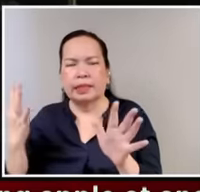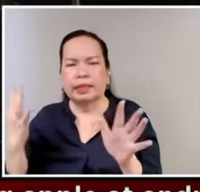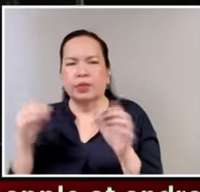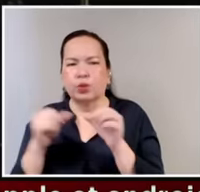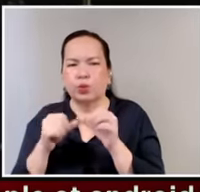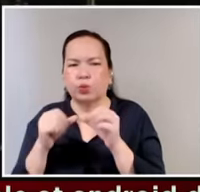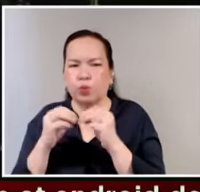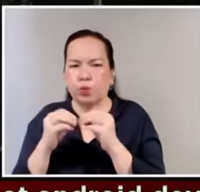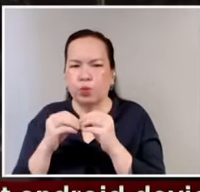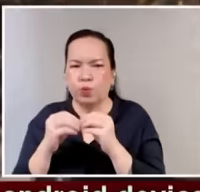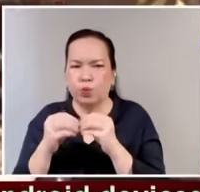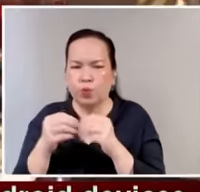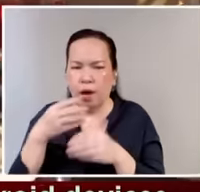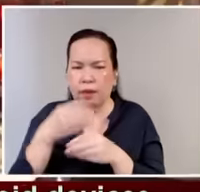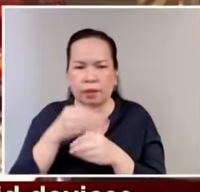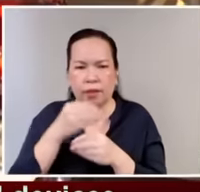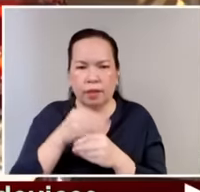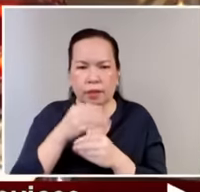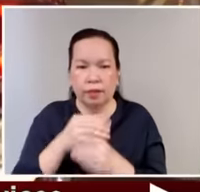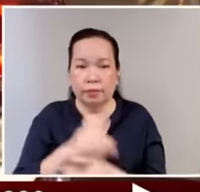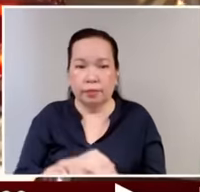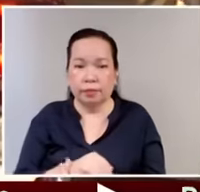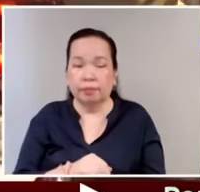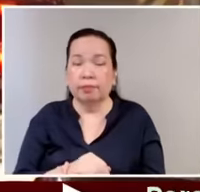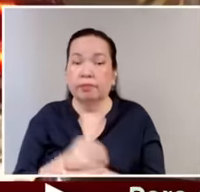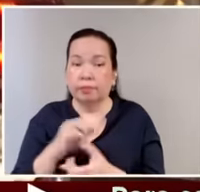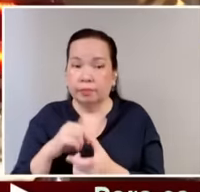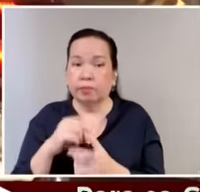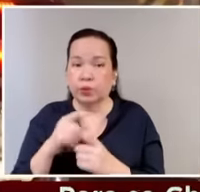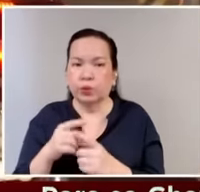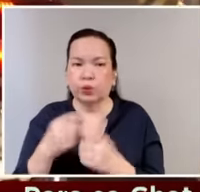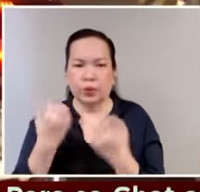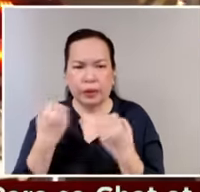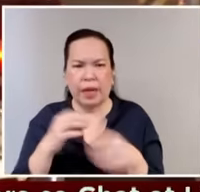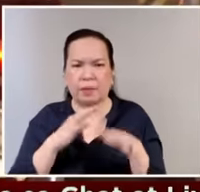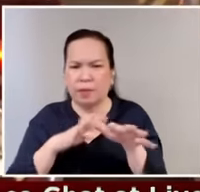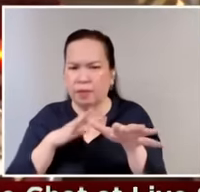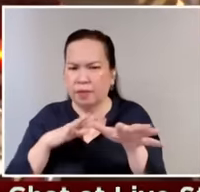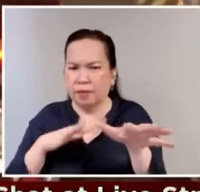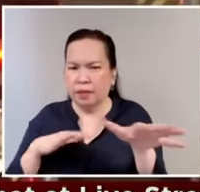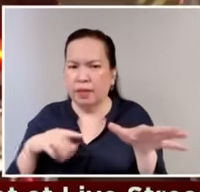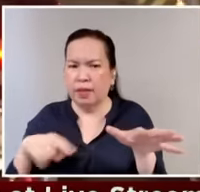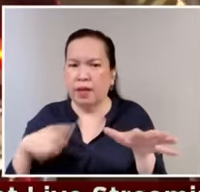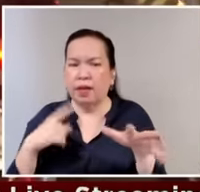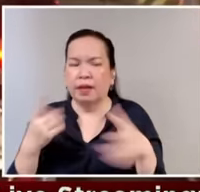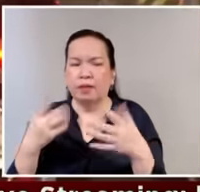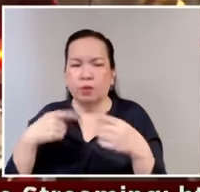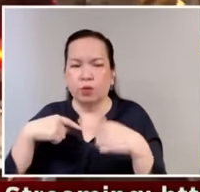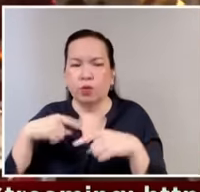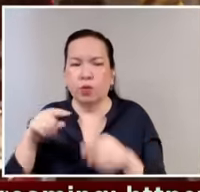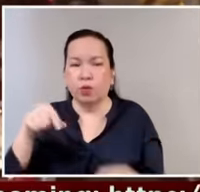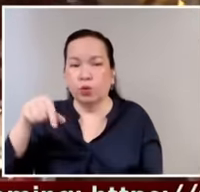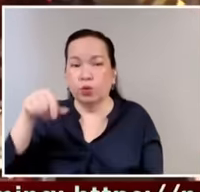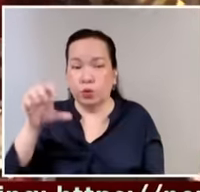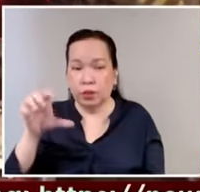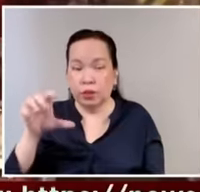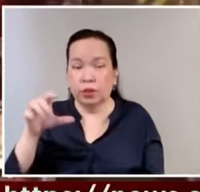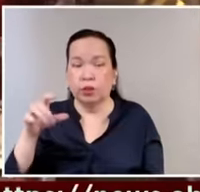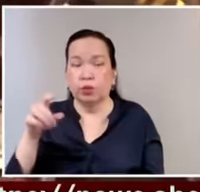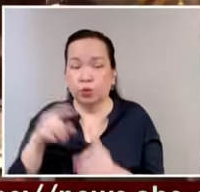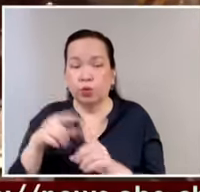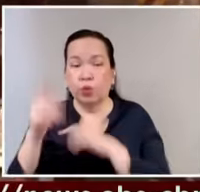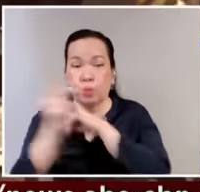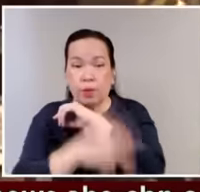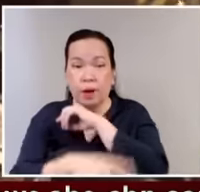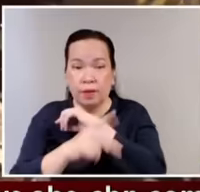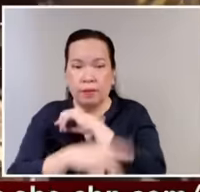nadadagdagan. Samantala, bagamat malaking volume na ng mga sasakyan ang nakalabas na ng Quezon City pauwi ng probinsya, alamin natin